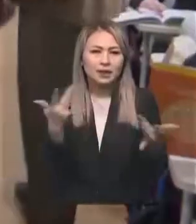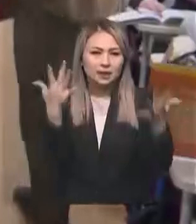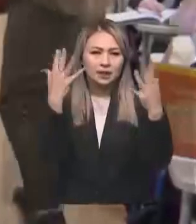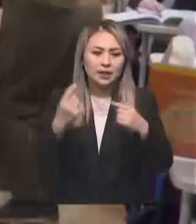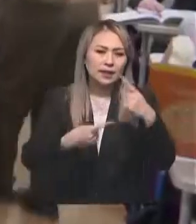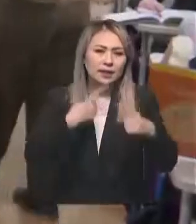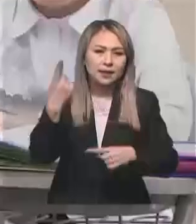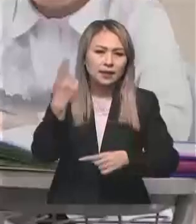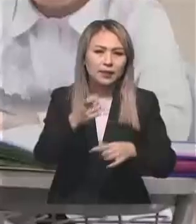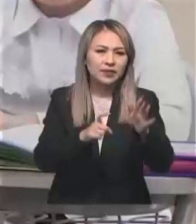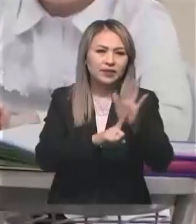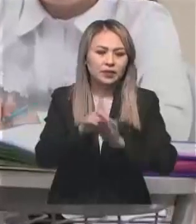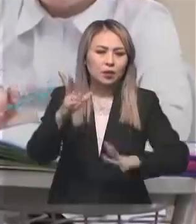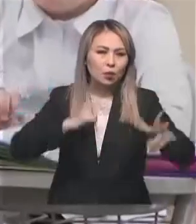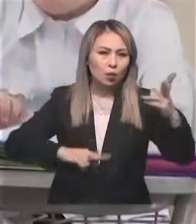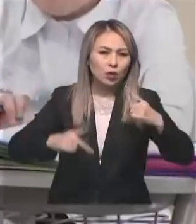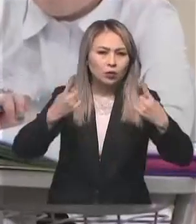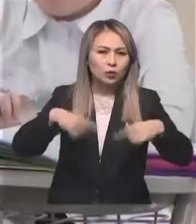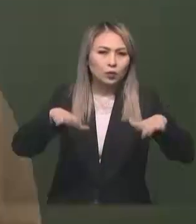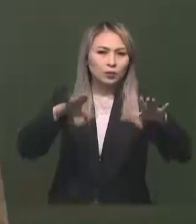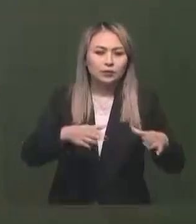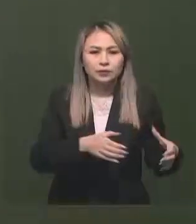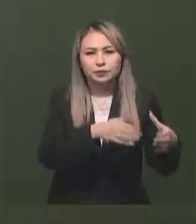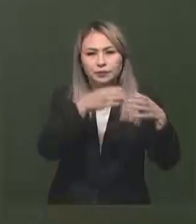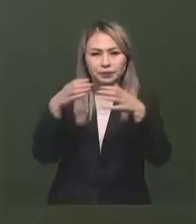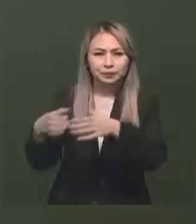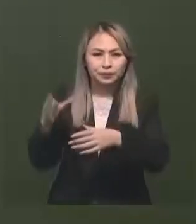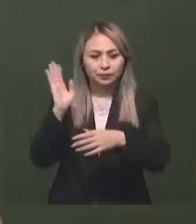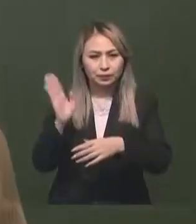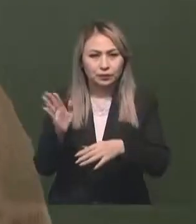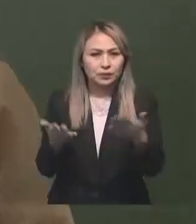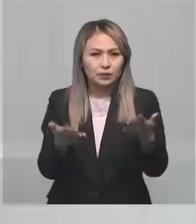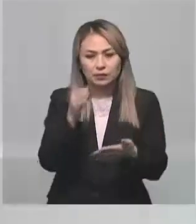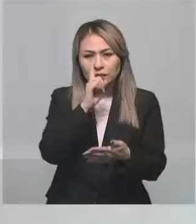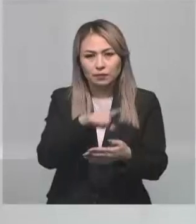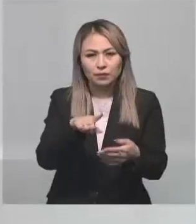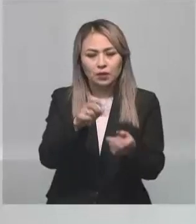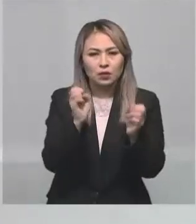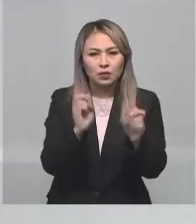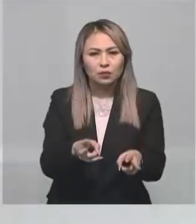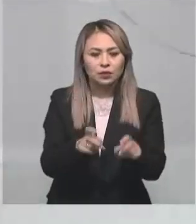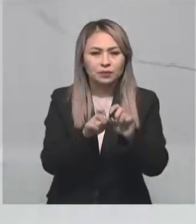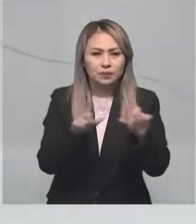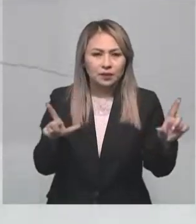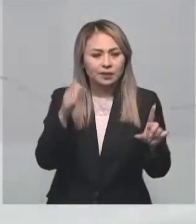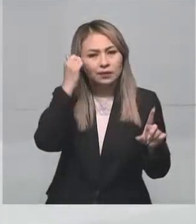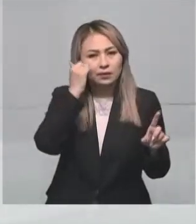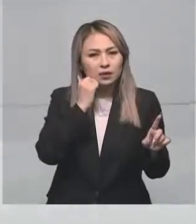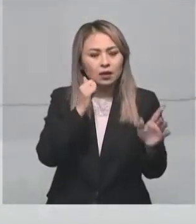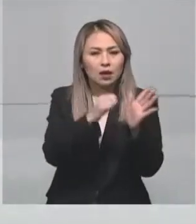Келесі аптадан бастап ұстаздармен бірге басқа білім ошақтарына көшіріледі. Олай болмағанда мына жерде қалу қауіпті. Нысанның